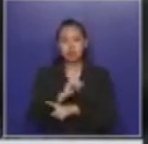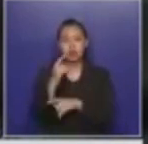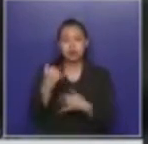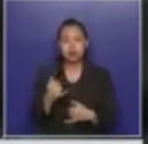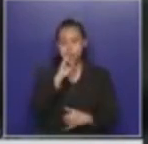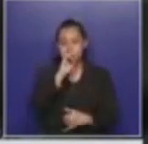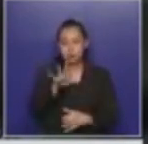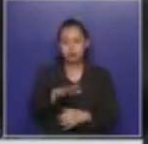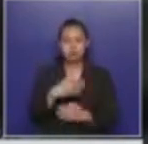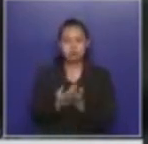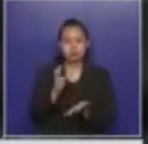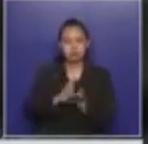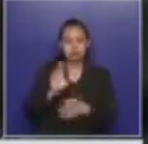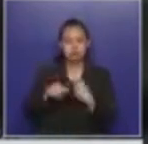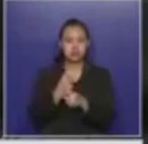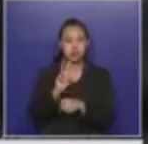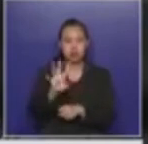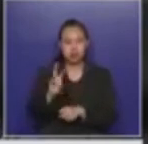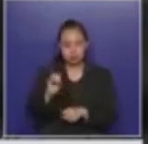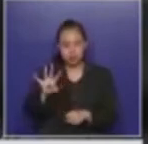นี้ก็ไม่สามารถแก้ไขได้เลยไม่สามารถต่อเติมได้ไม่สามารถจะเข้าไปเยียวยาพี่น้องประชาชนได้เพราะฉะนั้นวันนี้นะครับเธอบอกว่างบประมาณปี6 4นะครับไม่ได้ตอบโจทย์เรื่องโควิชไม่ได้ตอบโจทย์ปัญหาที่จะเอาจากจะเชิญไปข้างหน้าขอบคุณครับทั้งหลายครับ